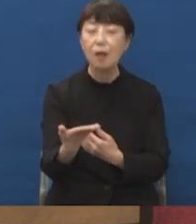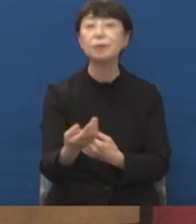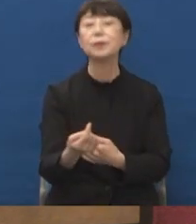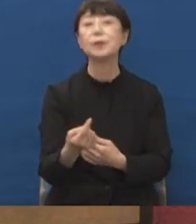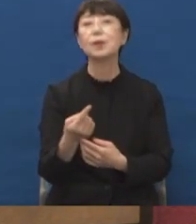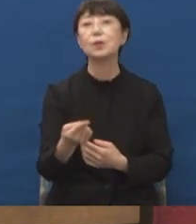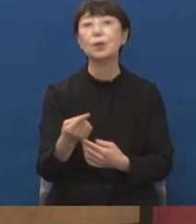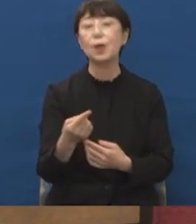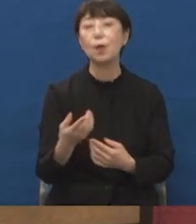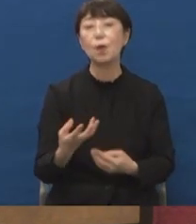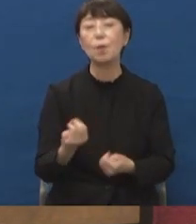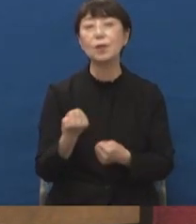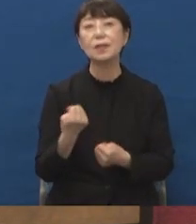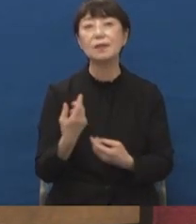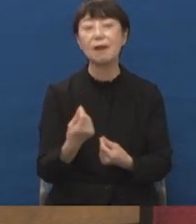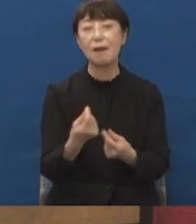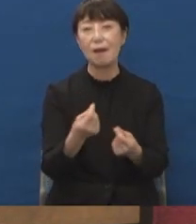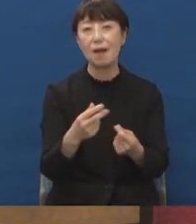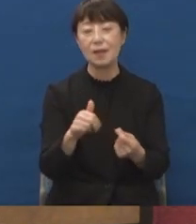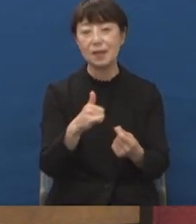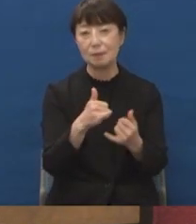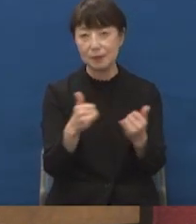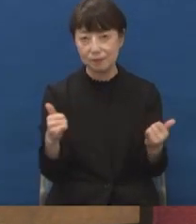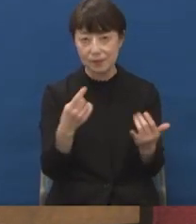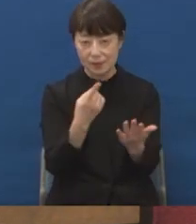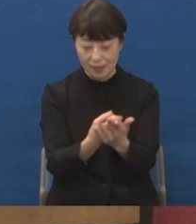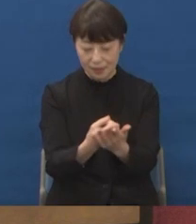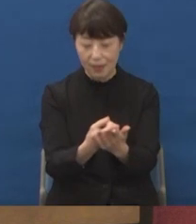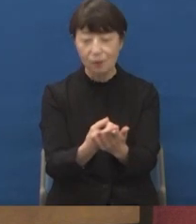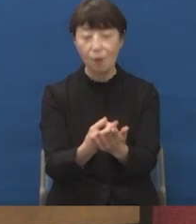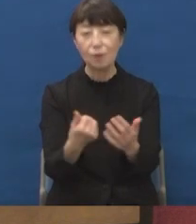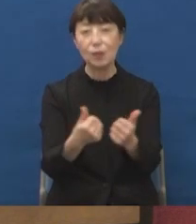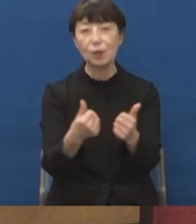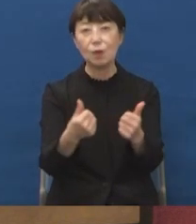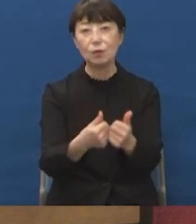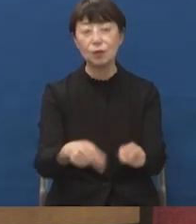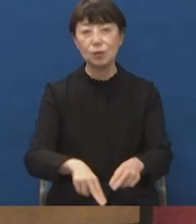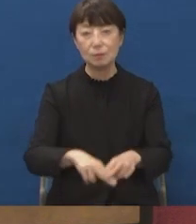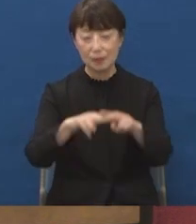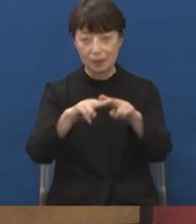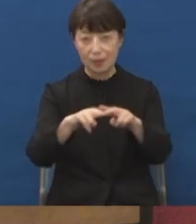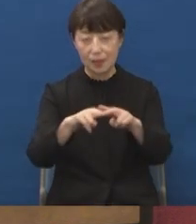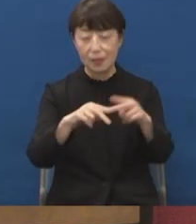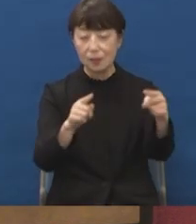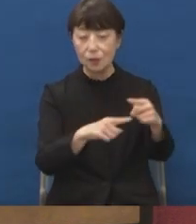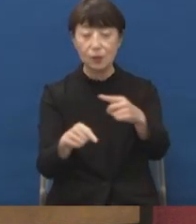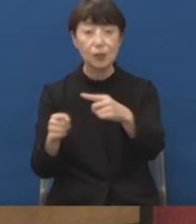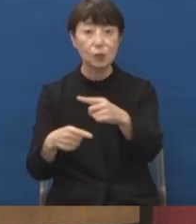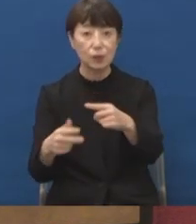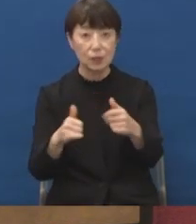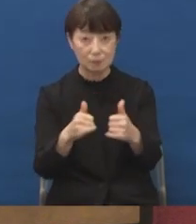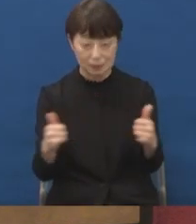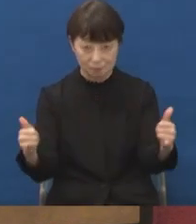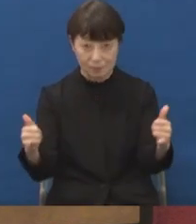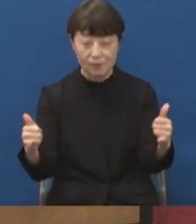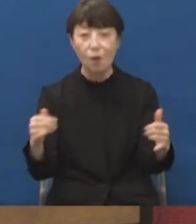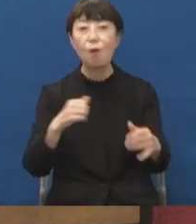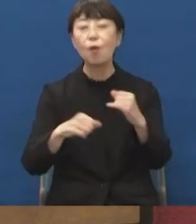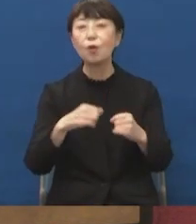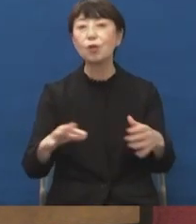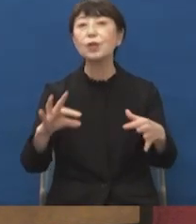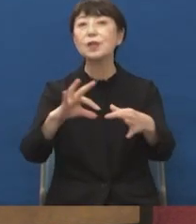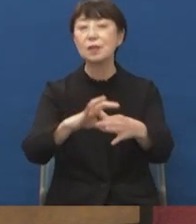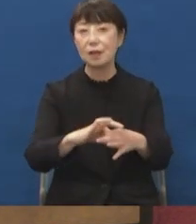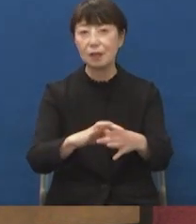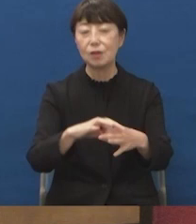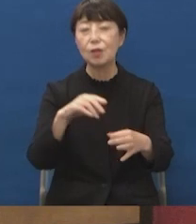点を持った上で、市民参加の議論を積み上げ、市民一人一人の行動につなげていける、そうしたプロ